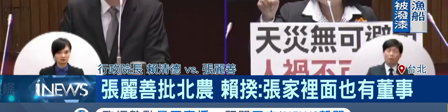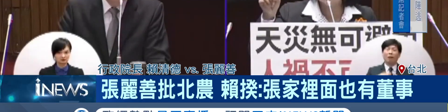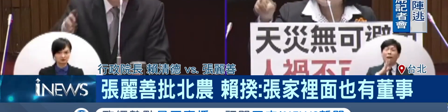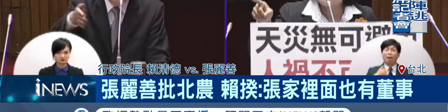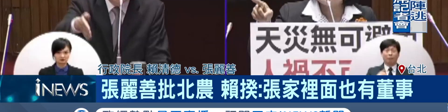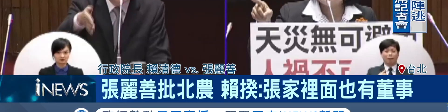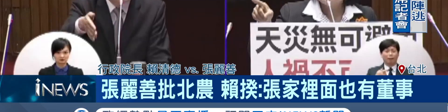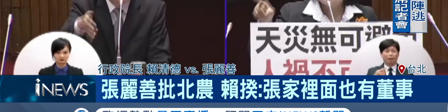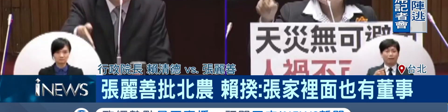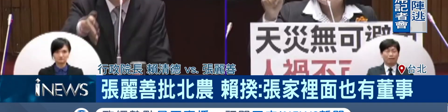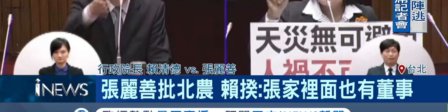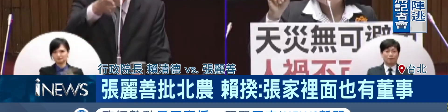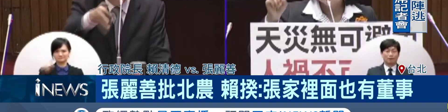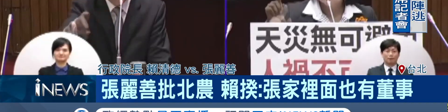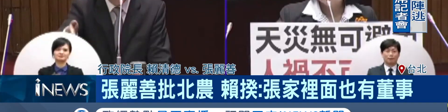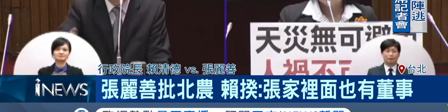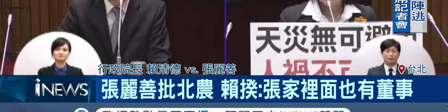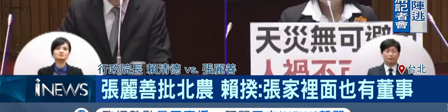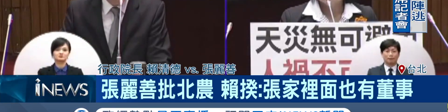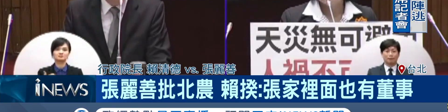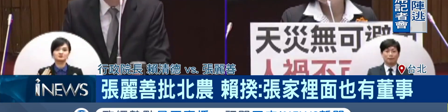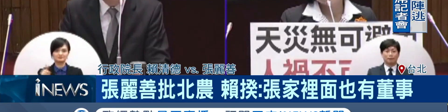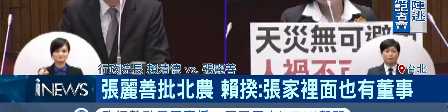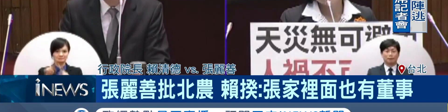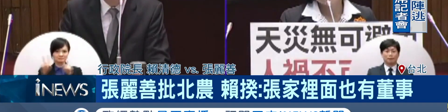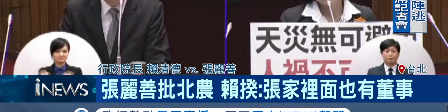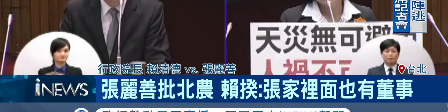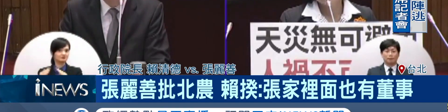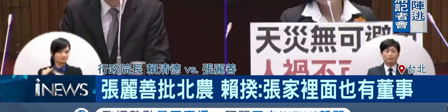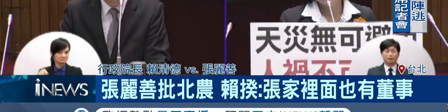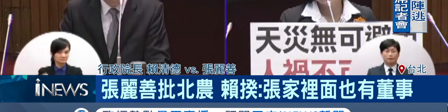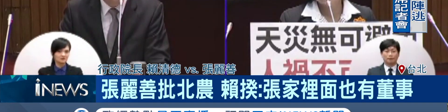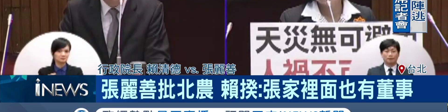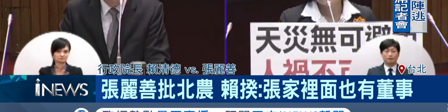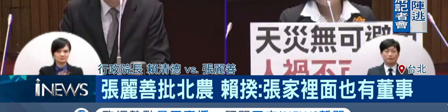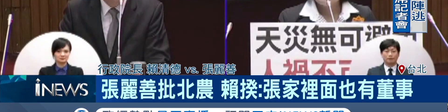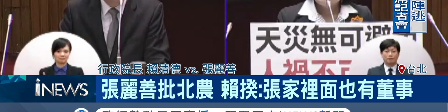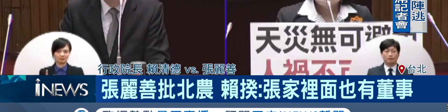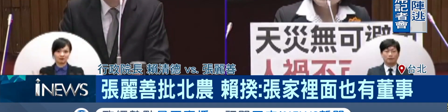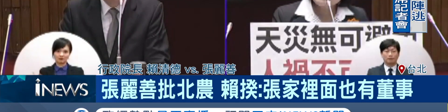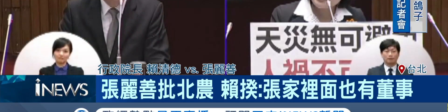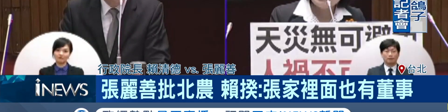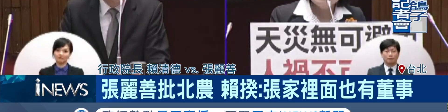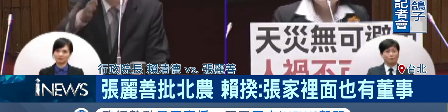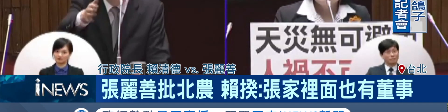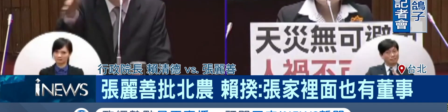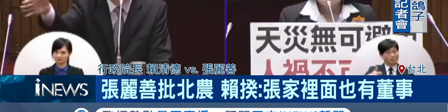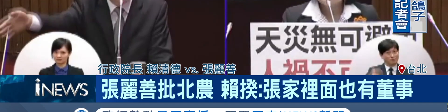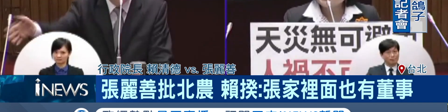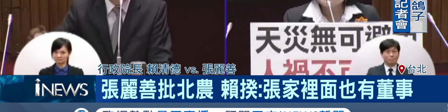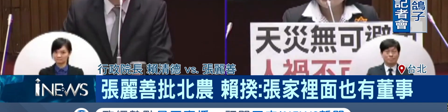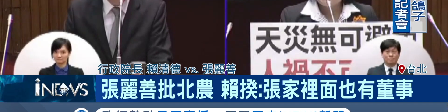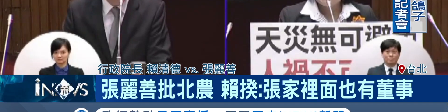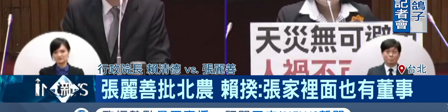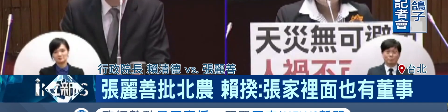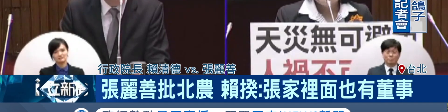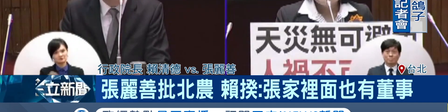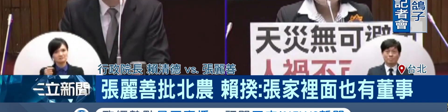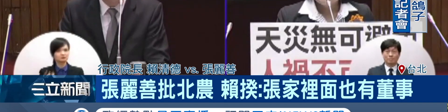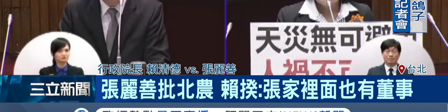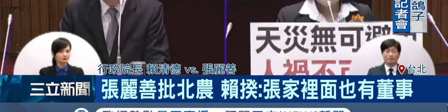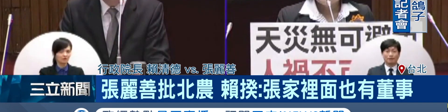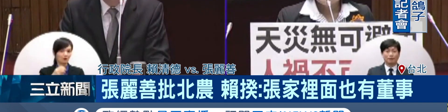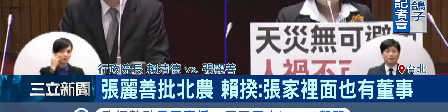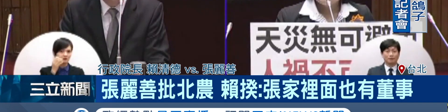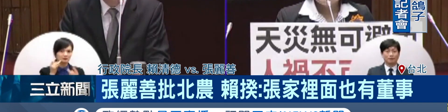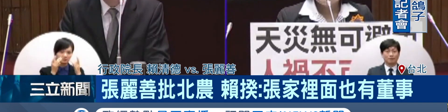属于台北。 这个大家很清楚，你们张家有办法影响国菜运销公司啊？ 院长， 你都没有谈到国菜运销